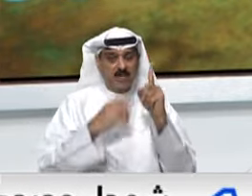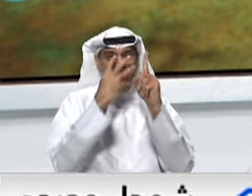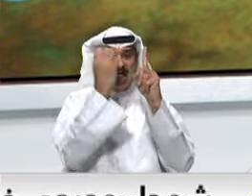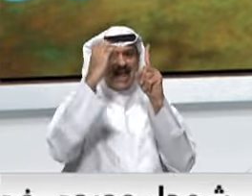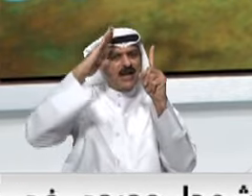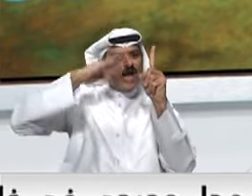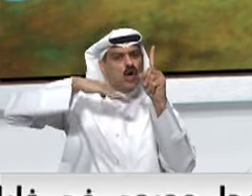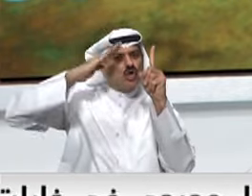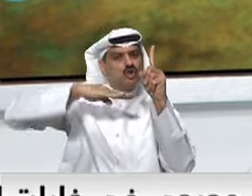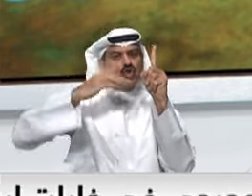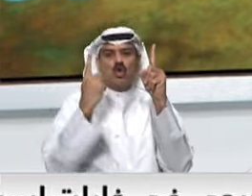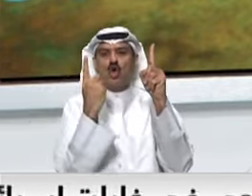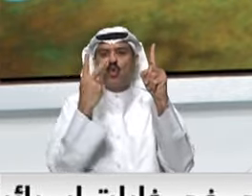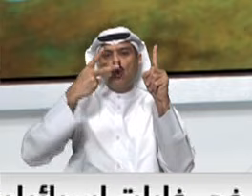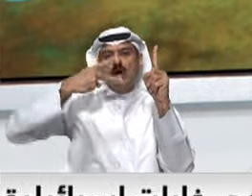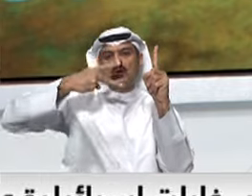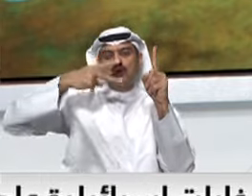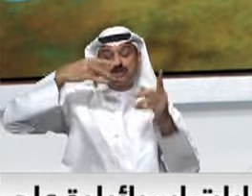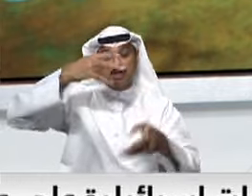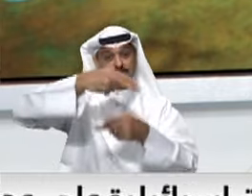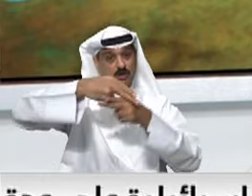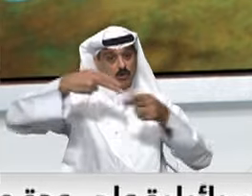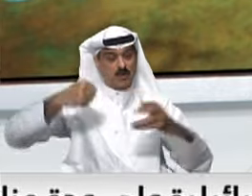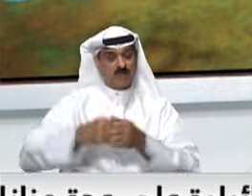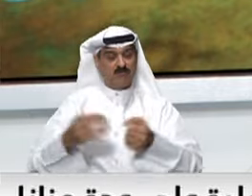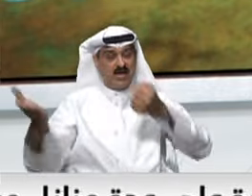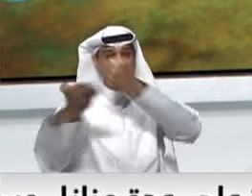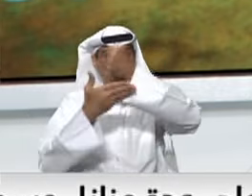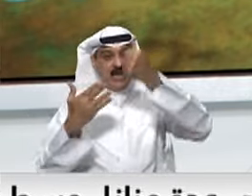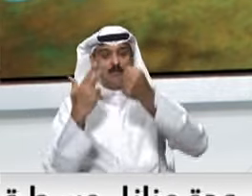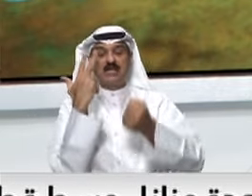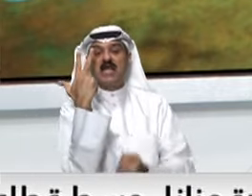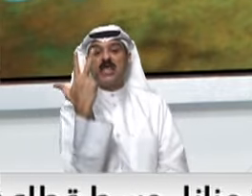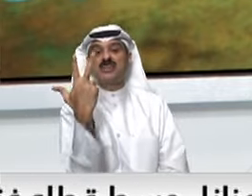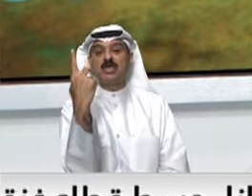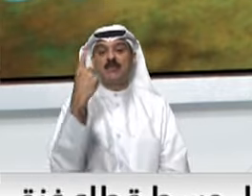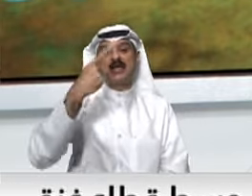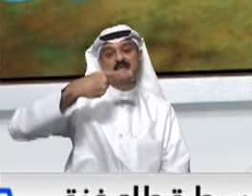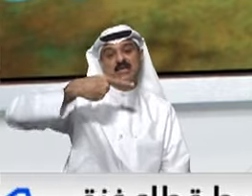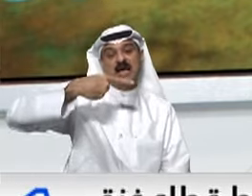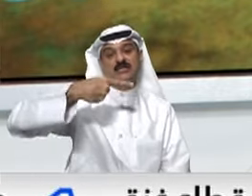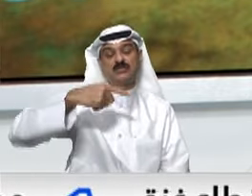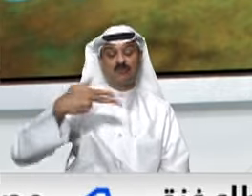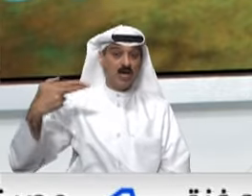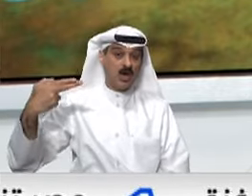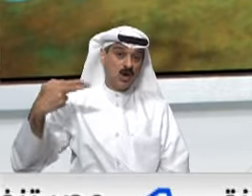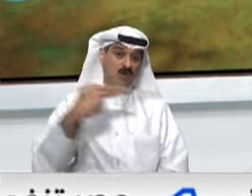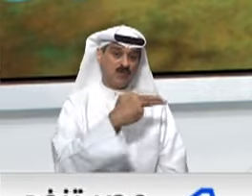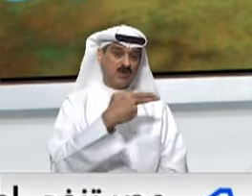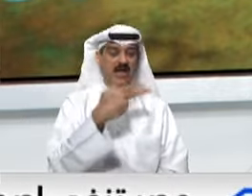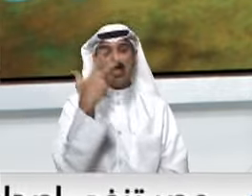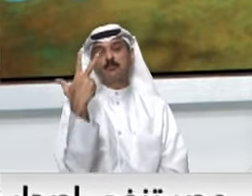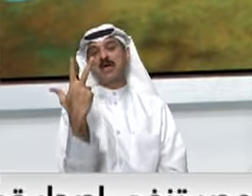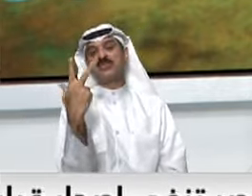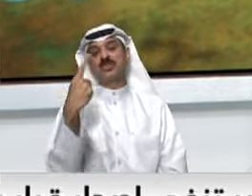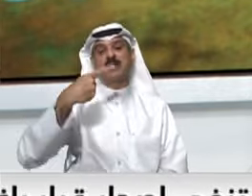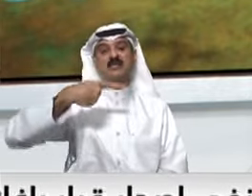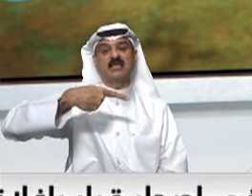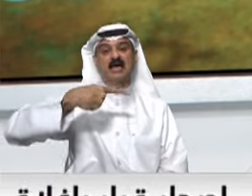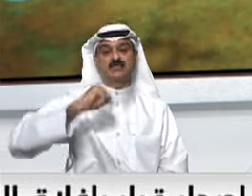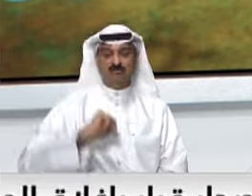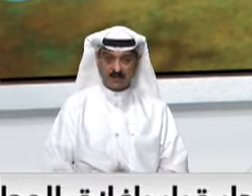مدينة الكويت 21 درجة مئوية، العبدلي 18 درجة مئوية، الشقاية والسالمي 18 درجة